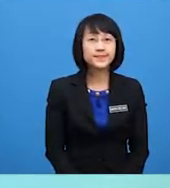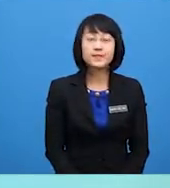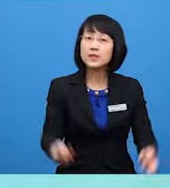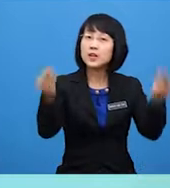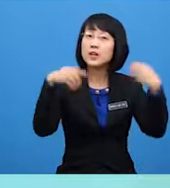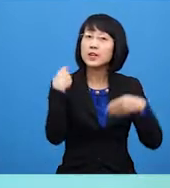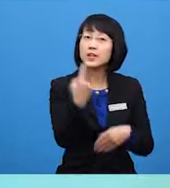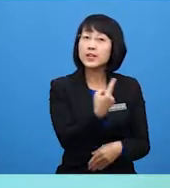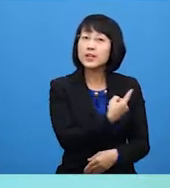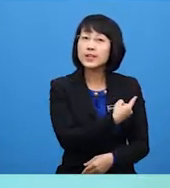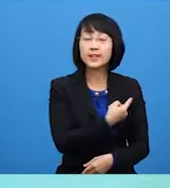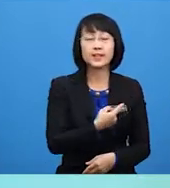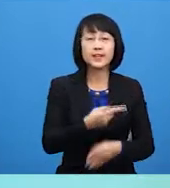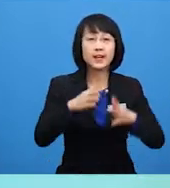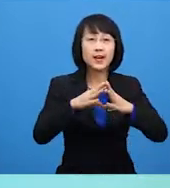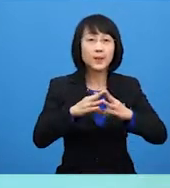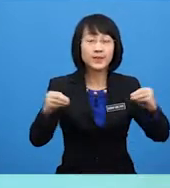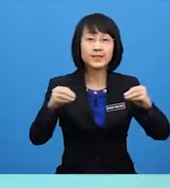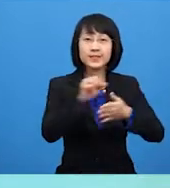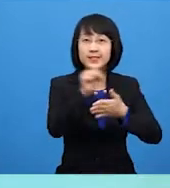Mari kita selesaikan bersama.